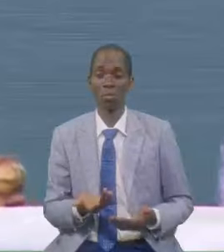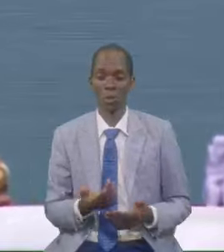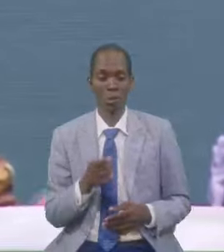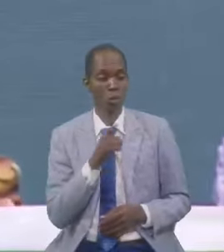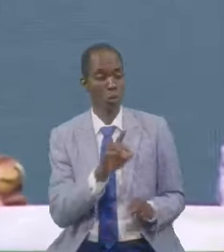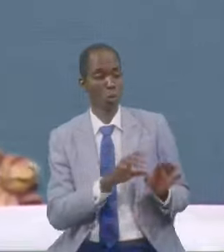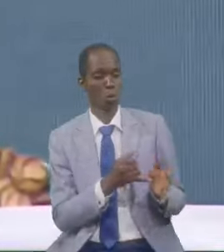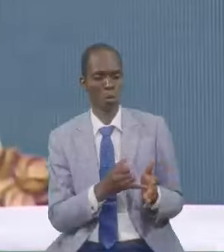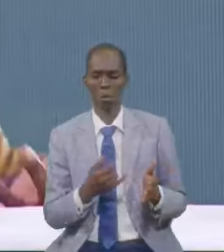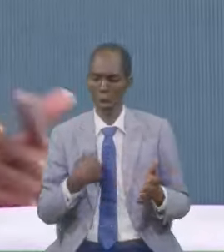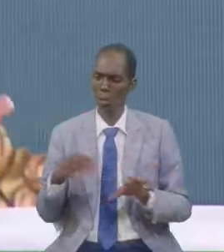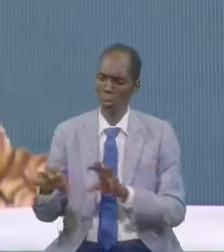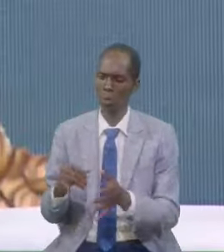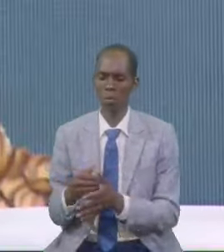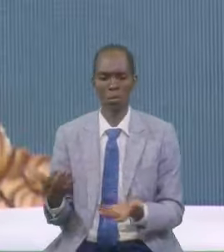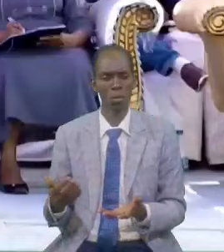అది చేస్తారు.